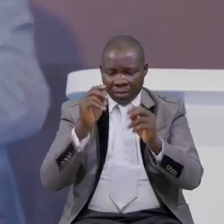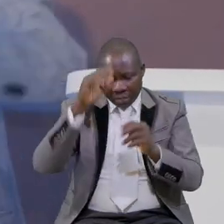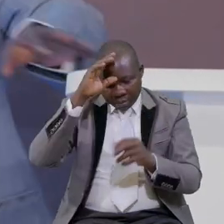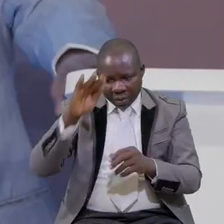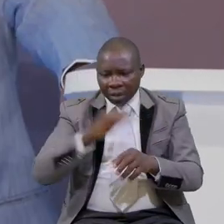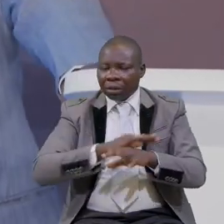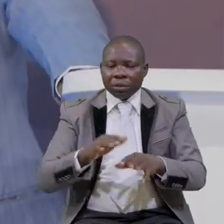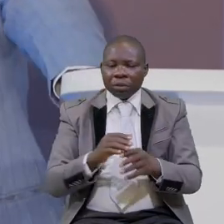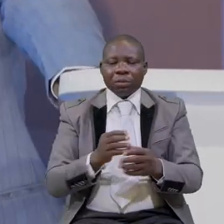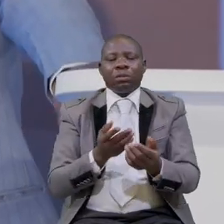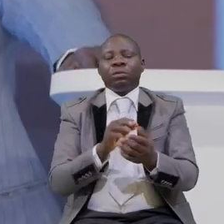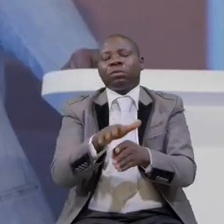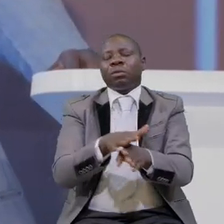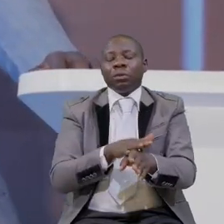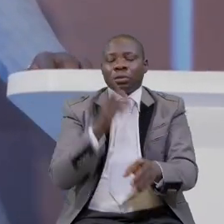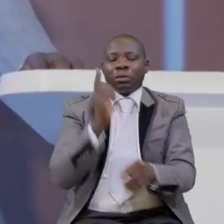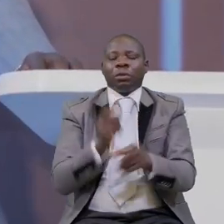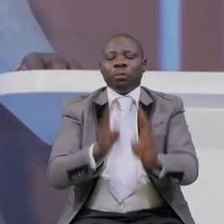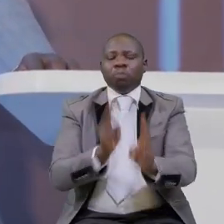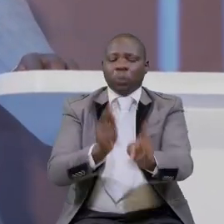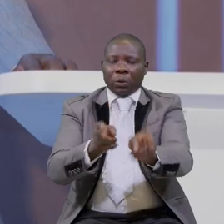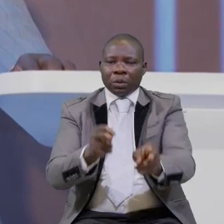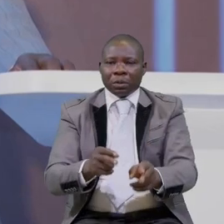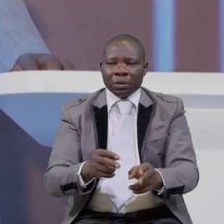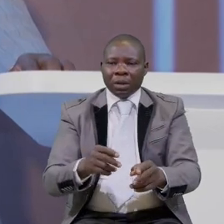cours seulement. Je vais arriver là-bas. Et comme